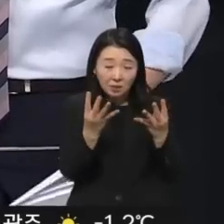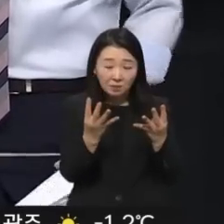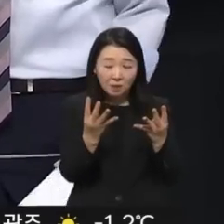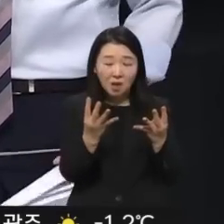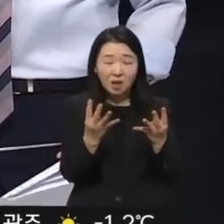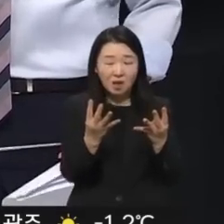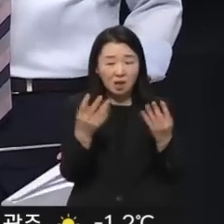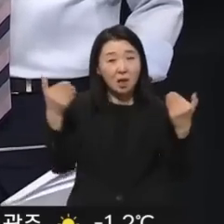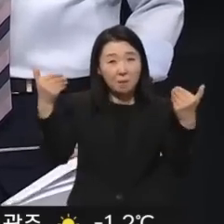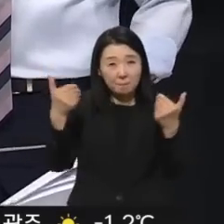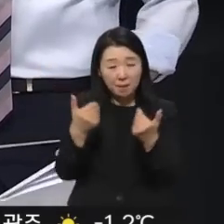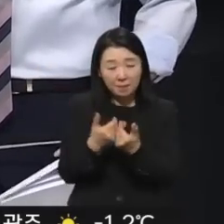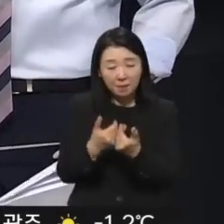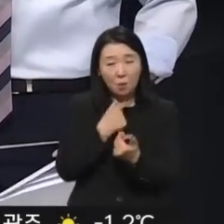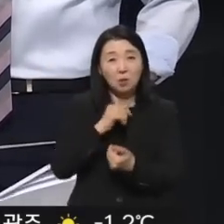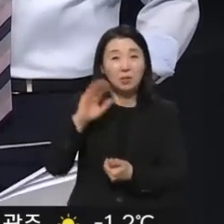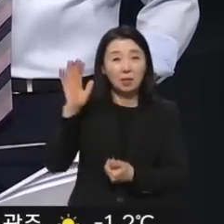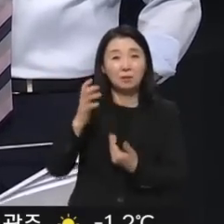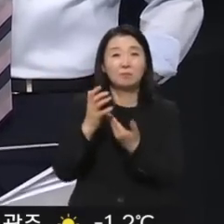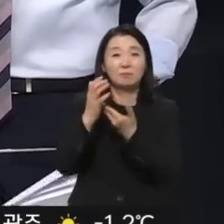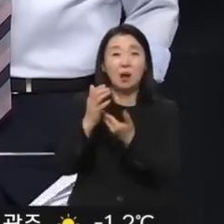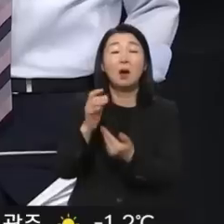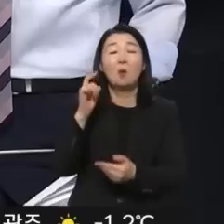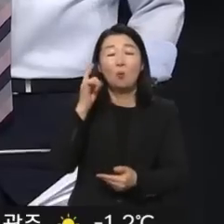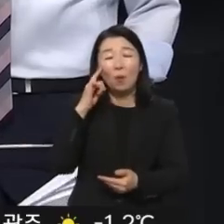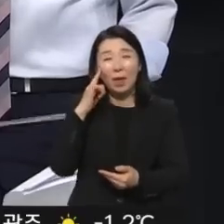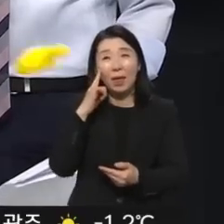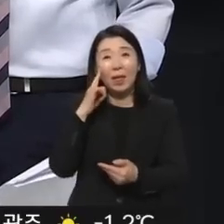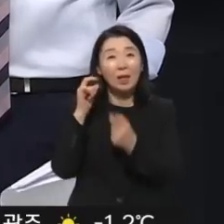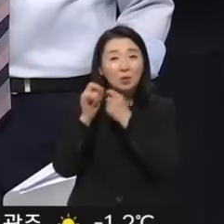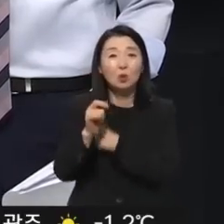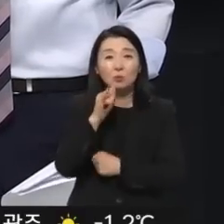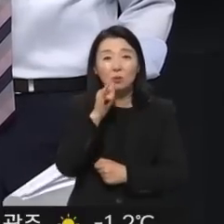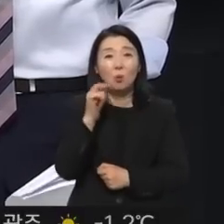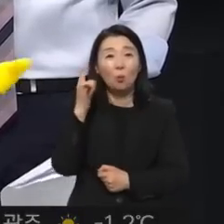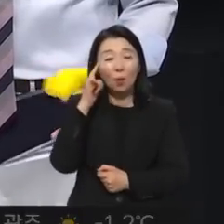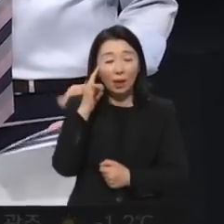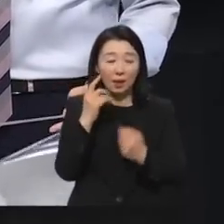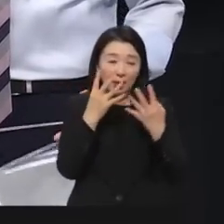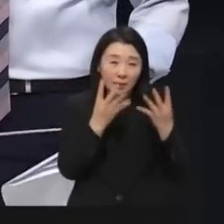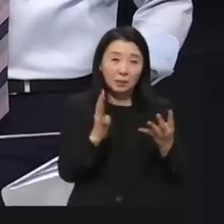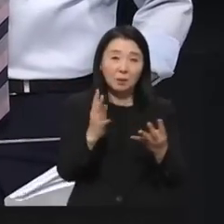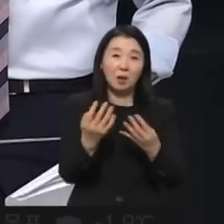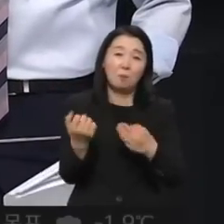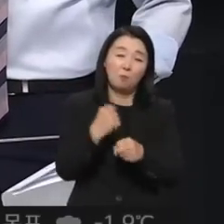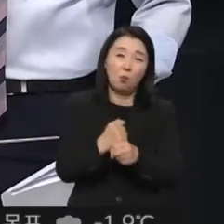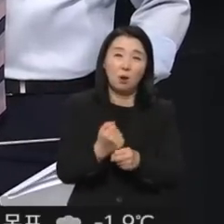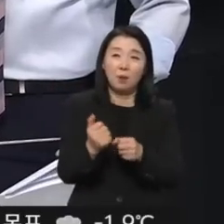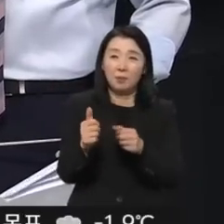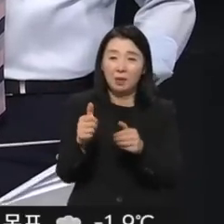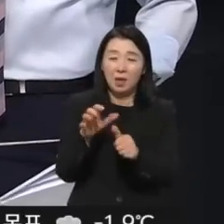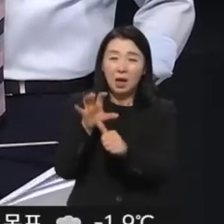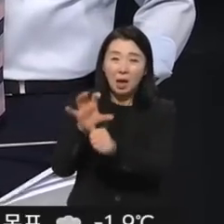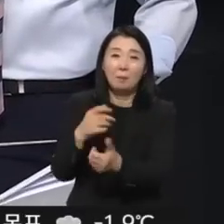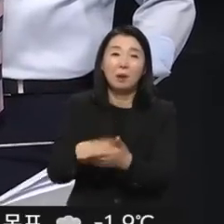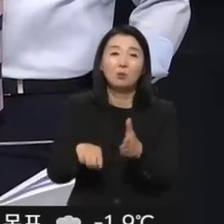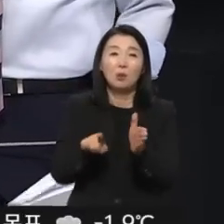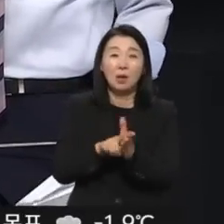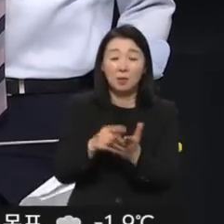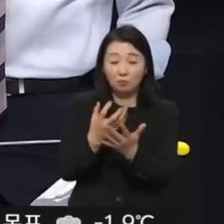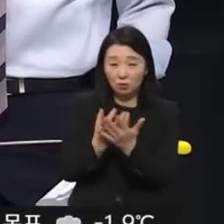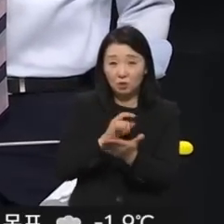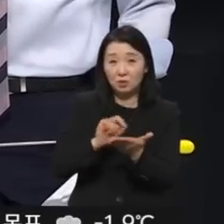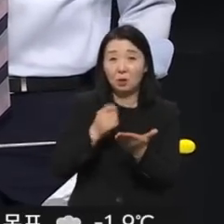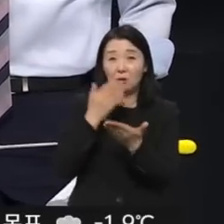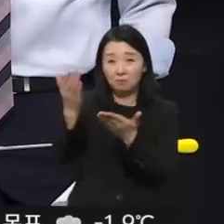불언서를 쓴 것도 일종의 블러핑일 수 있다는 추측이 나왔습니다. 이 사면보다 복권을 압박하기 위해 불언서를 썼을 수도 있다는